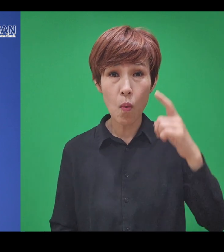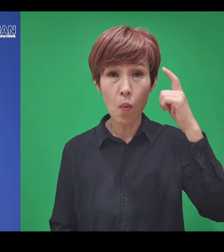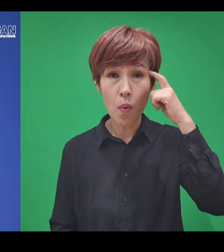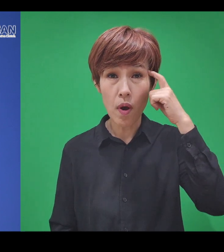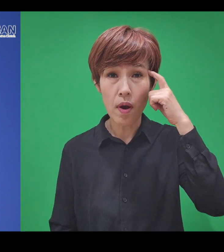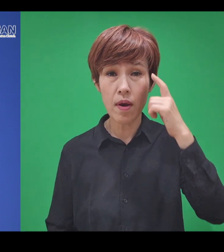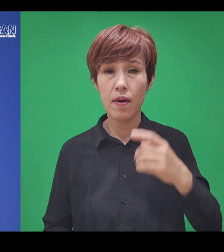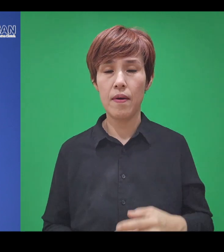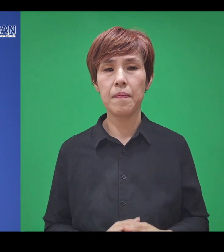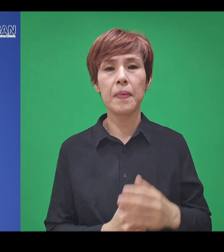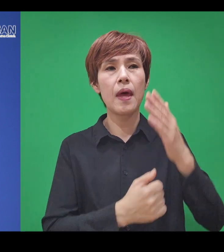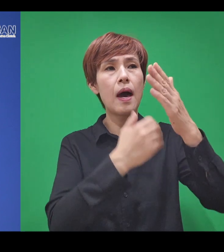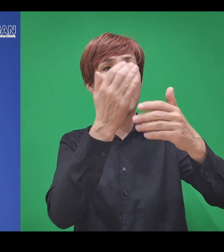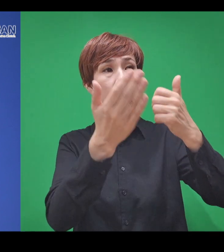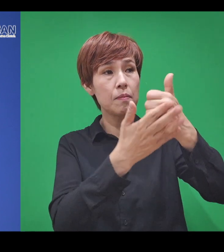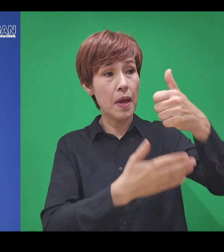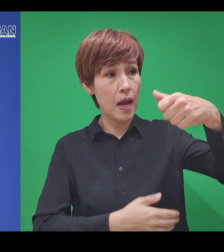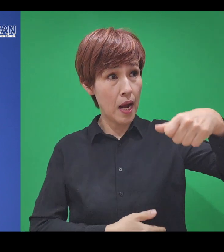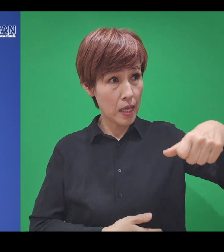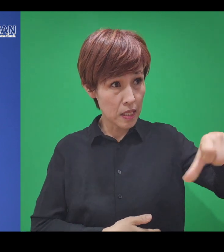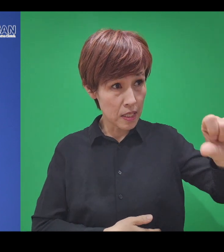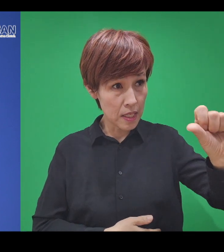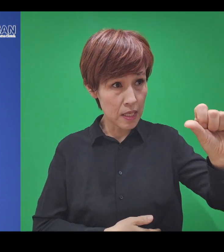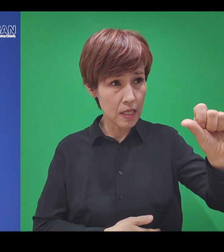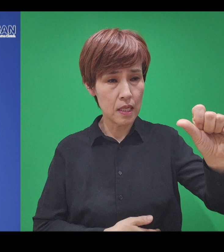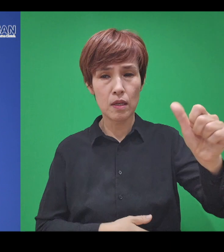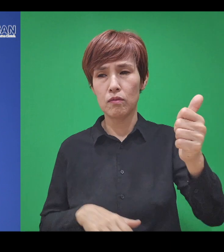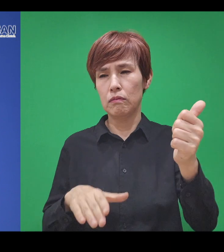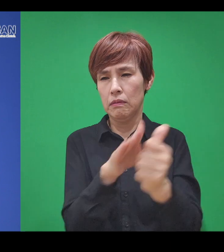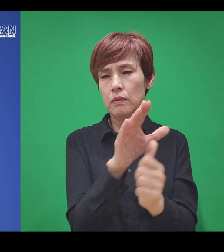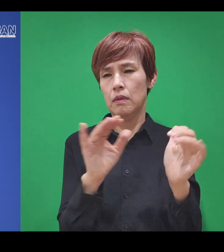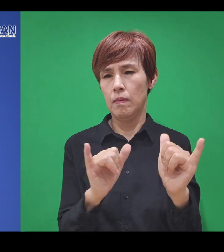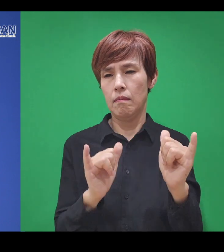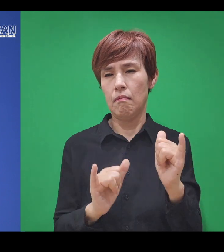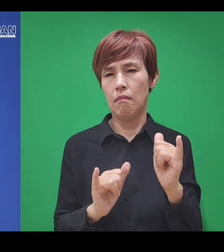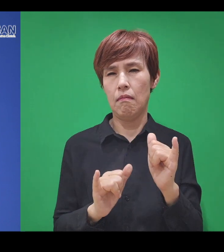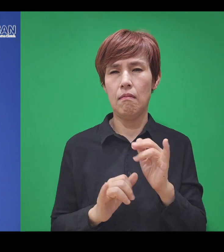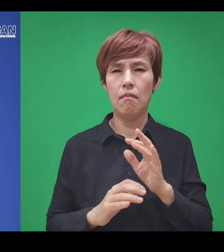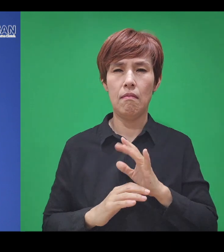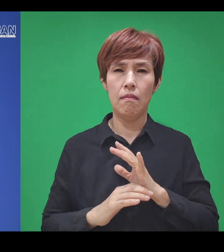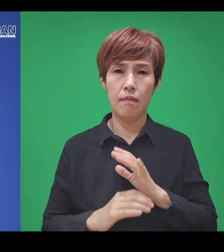자칫하다가 하나님의 아들을 자신이 죽이게 될지도 몰라요.